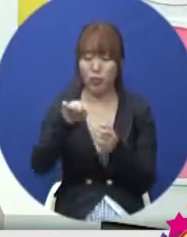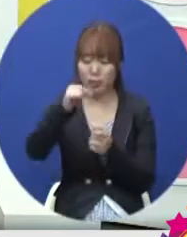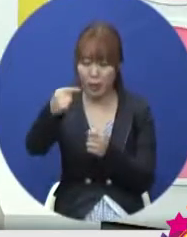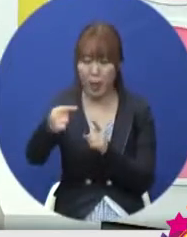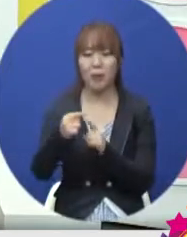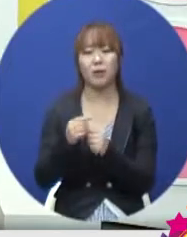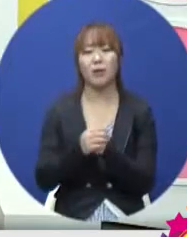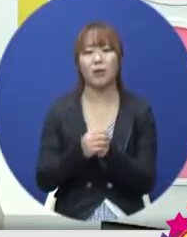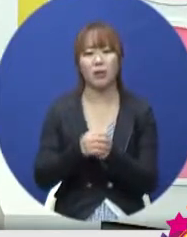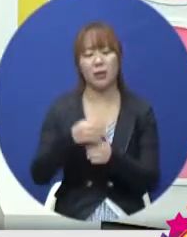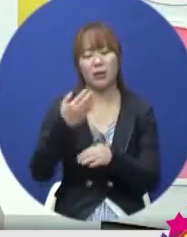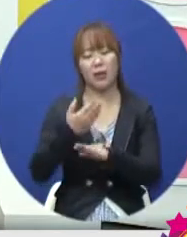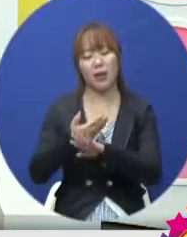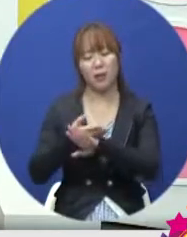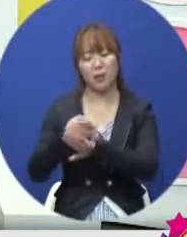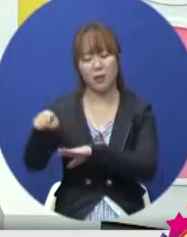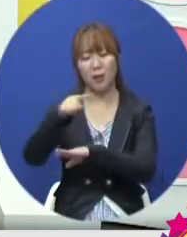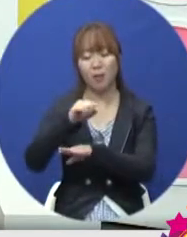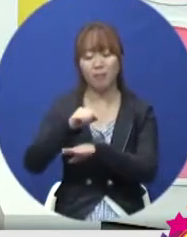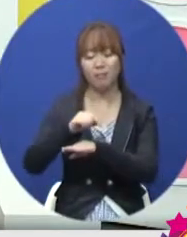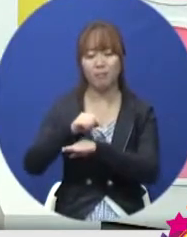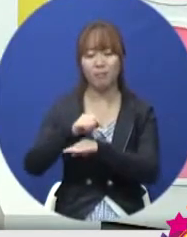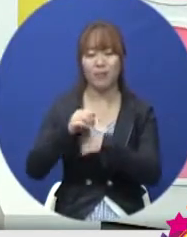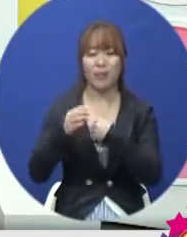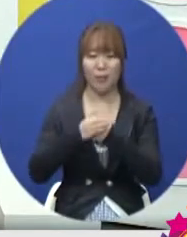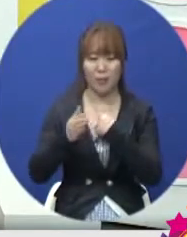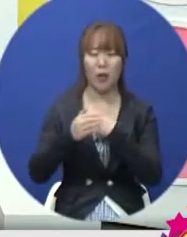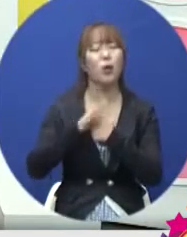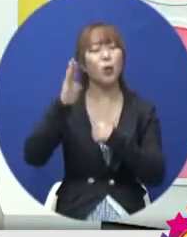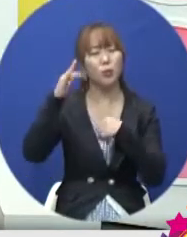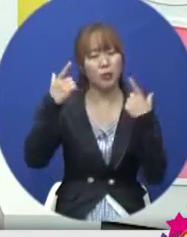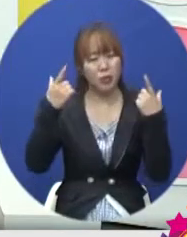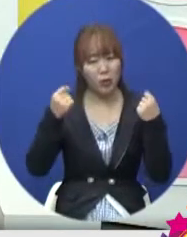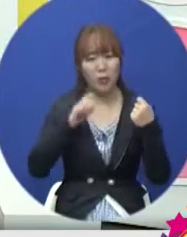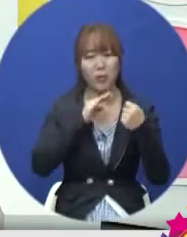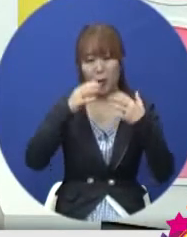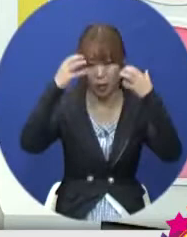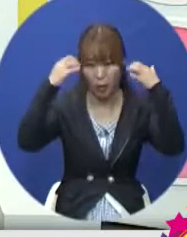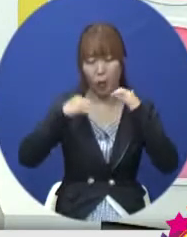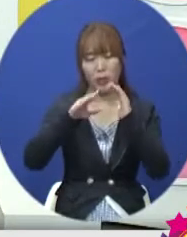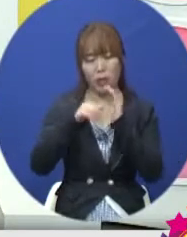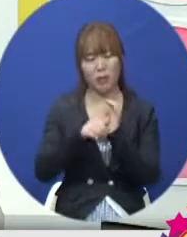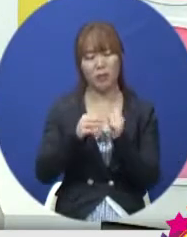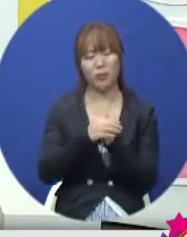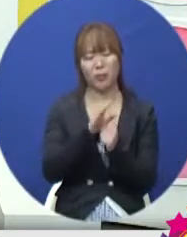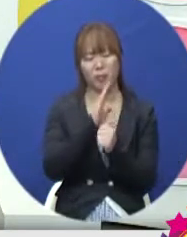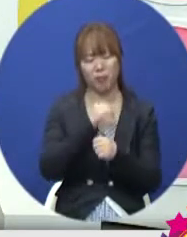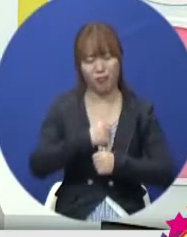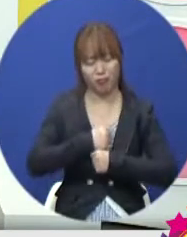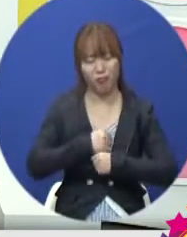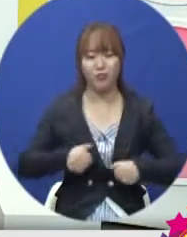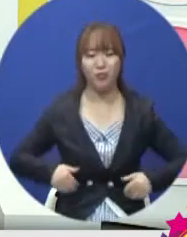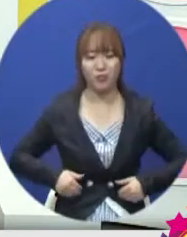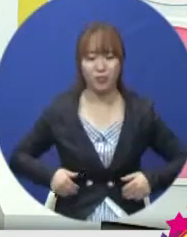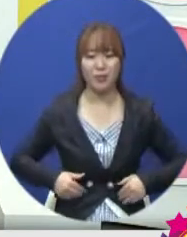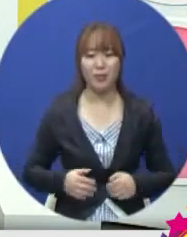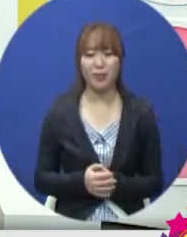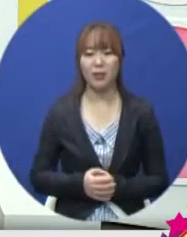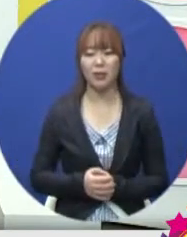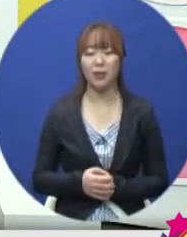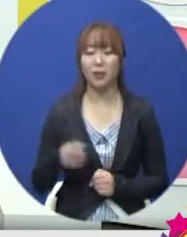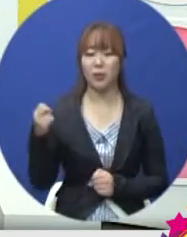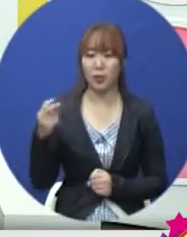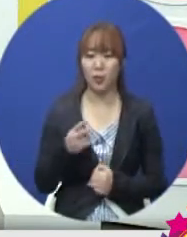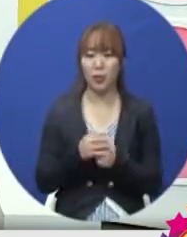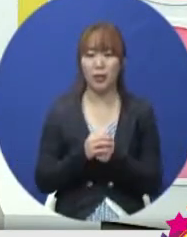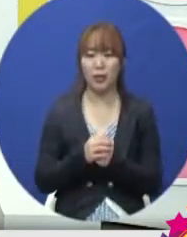다음에 나머지가 있으니까 네. 어르신들께서는 요즘처럼 이 불볕 더위에는 정말 조심하셔야 됩니다.